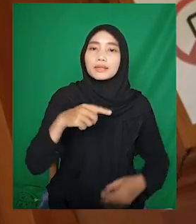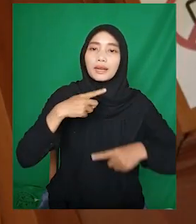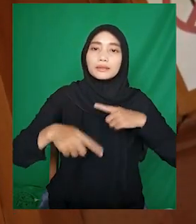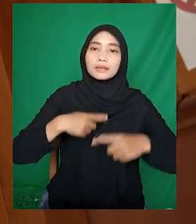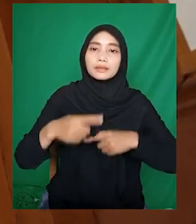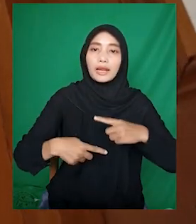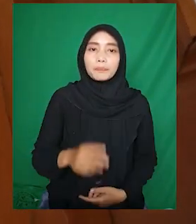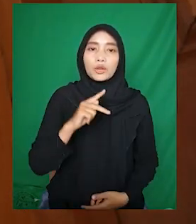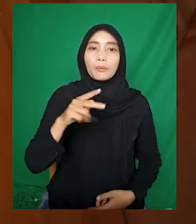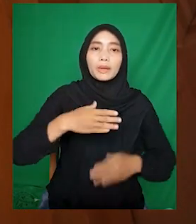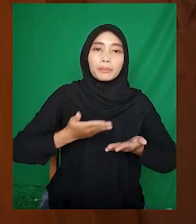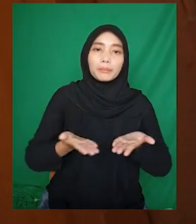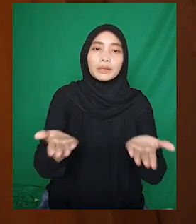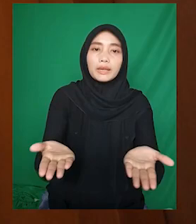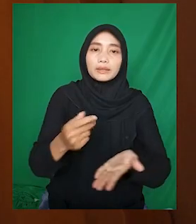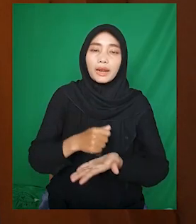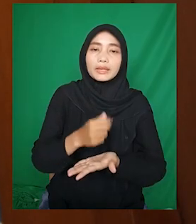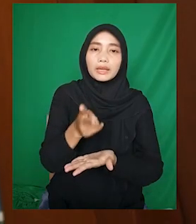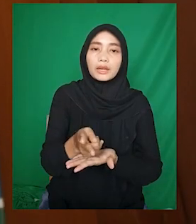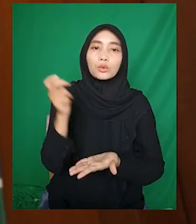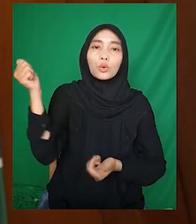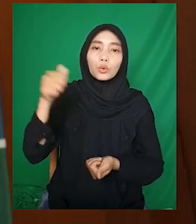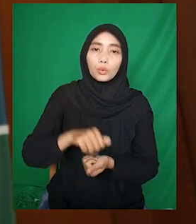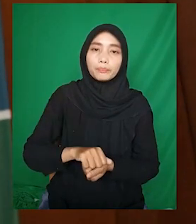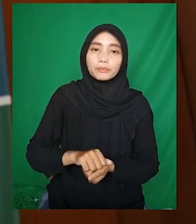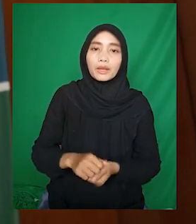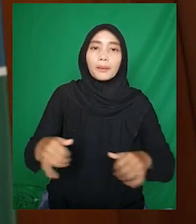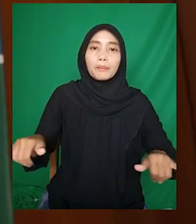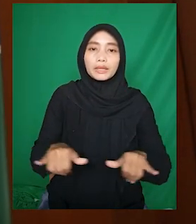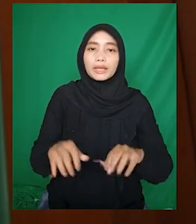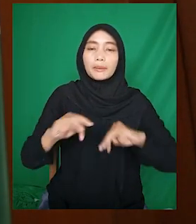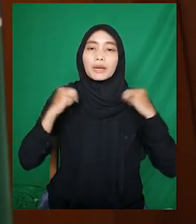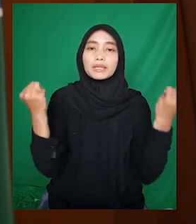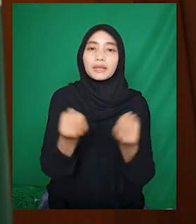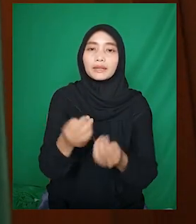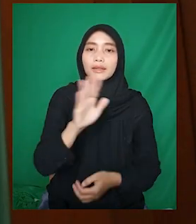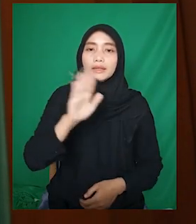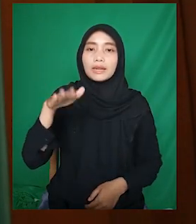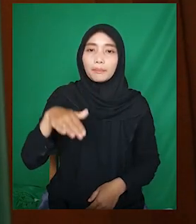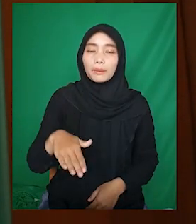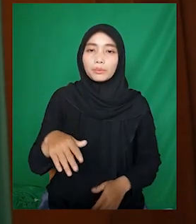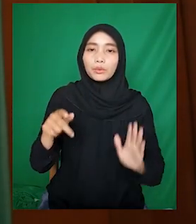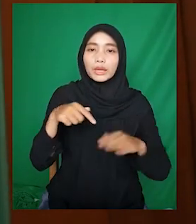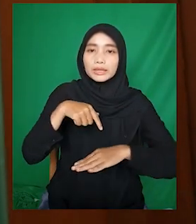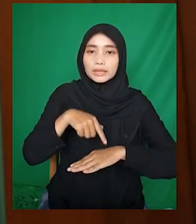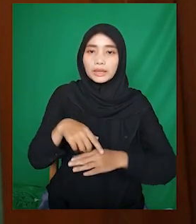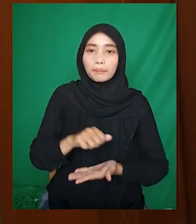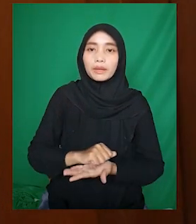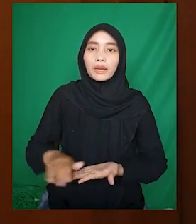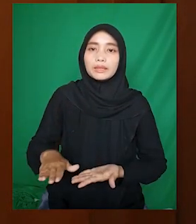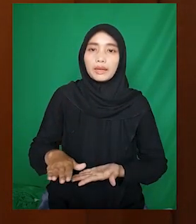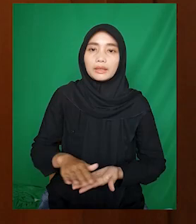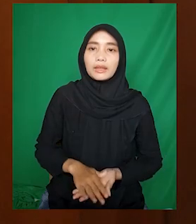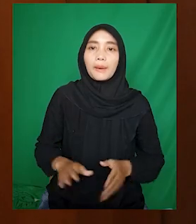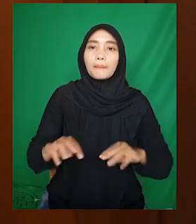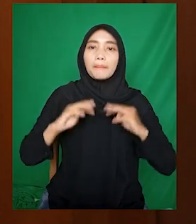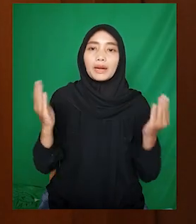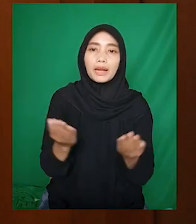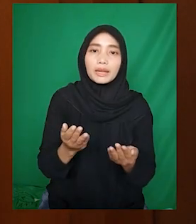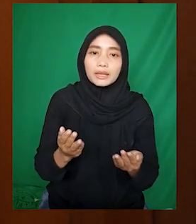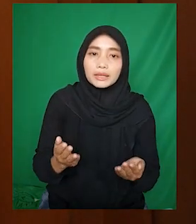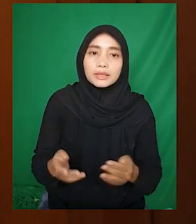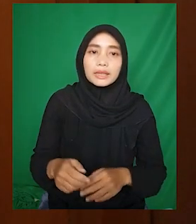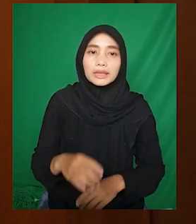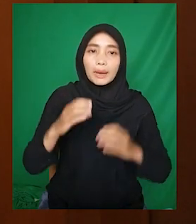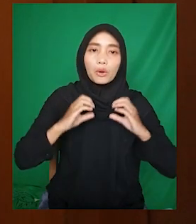pedoman pemberian layanan hukum bagi masyarakat tidak mampu di pengadilan, maka setiap orang atau sekelompok orang